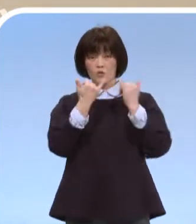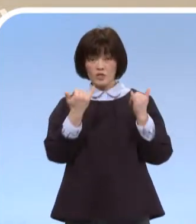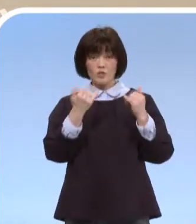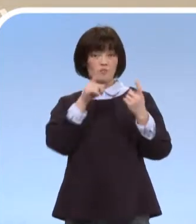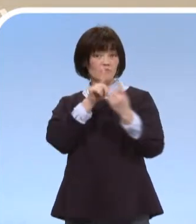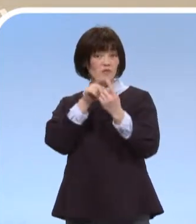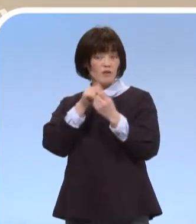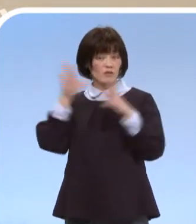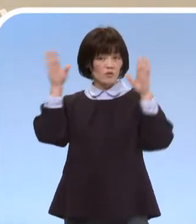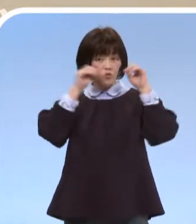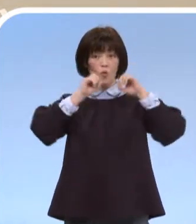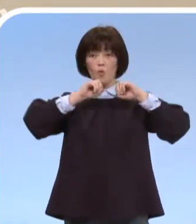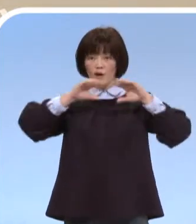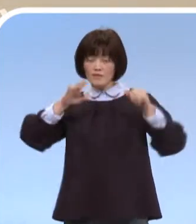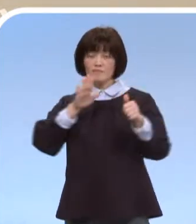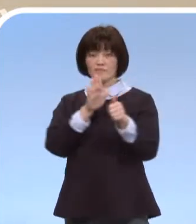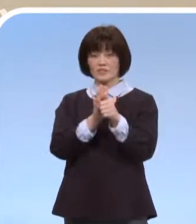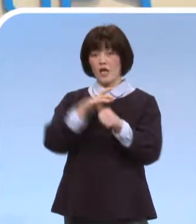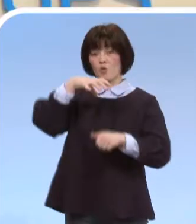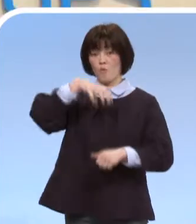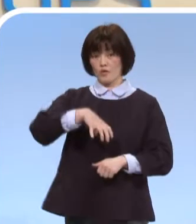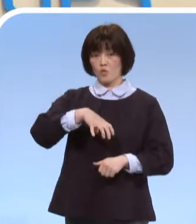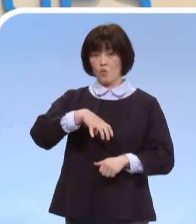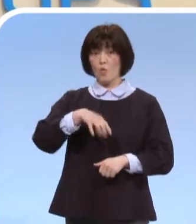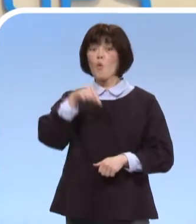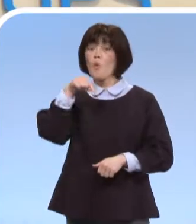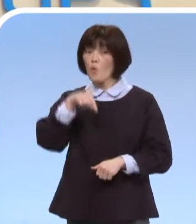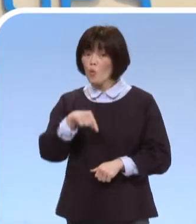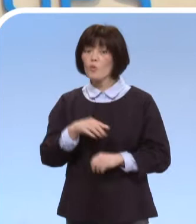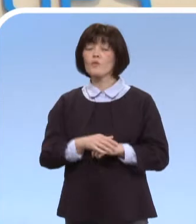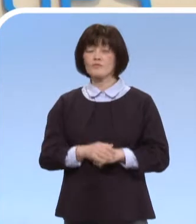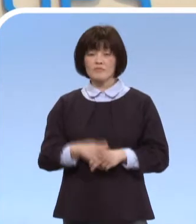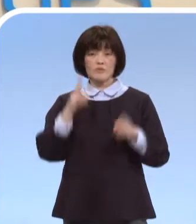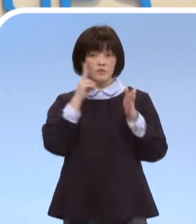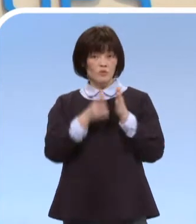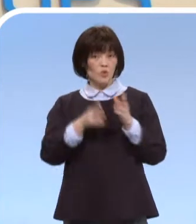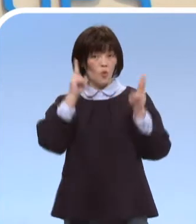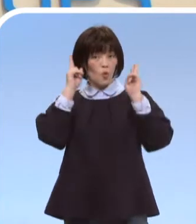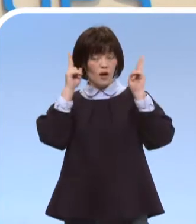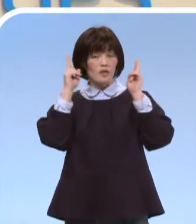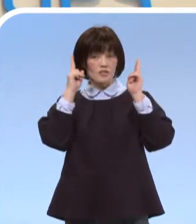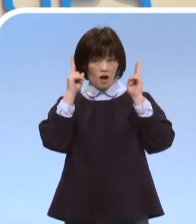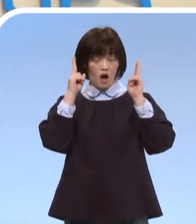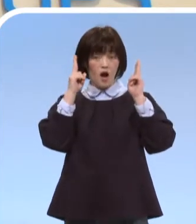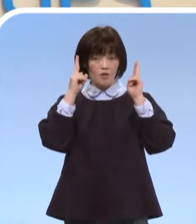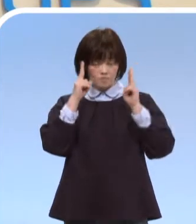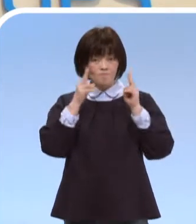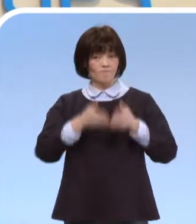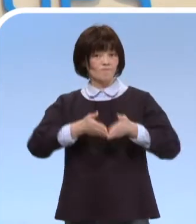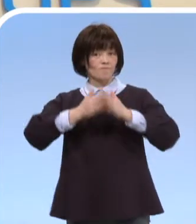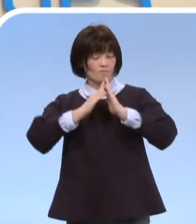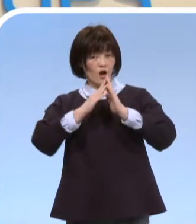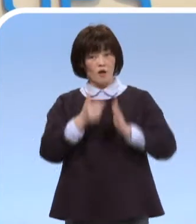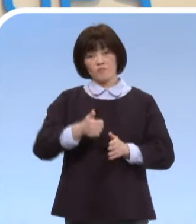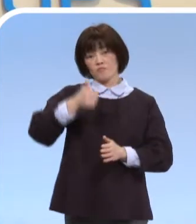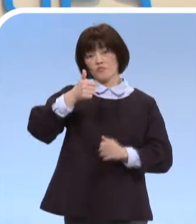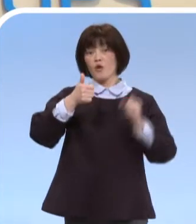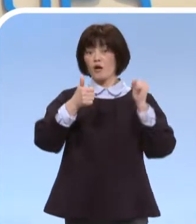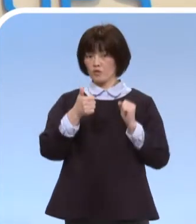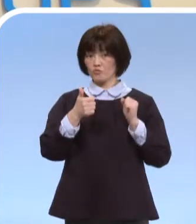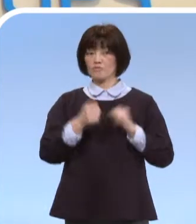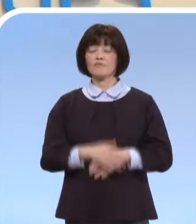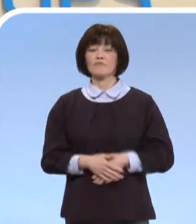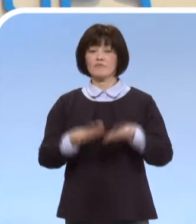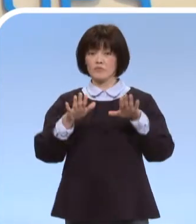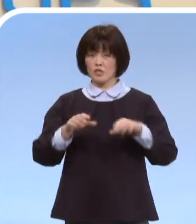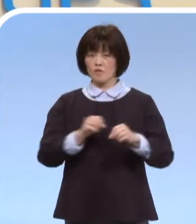する起業プラザ兵庫です。ここに旅行会社でもあるビートラベルの渡辺さんがいらっしゃるそうなんです。